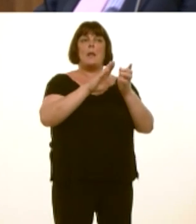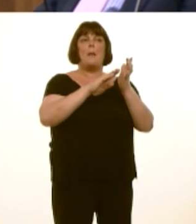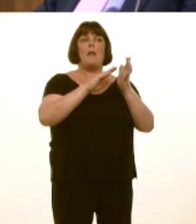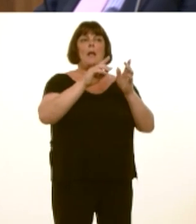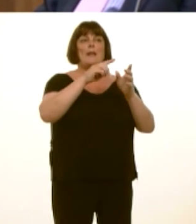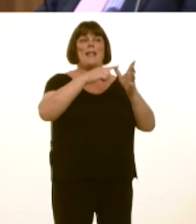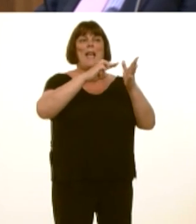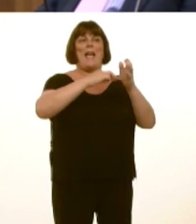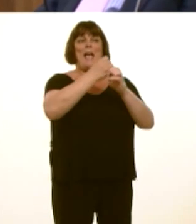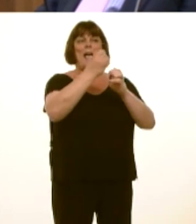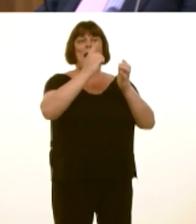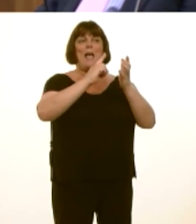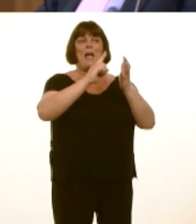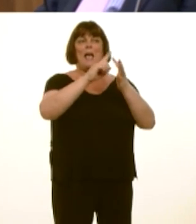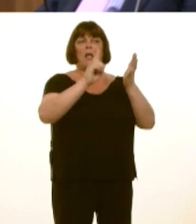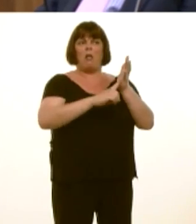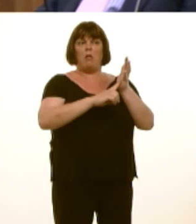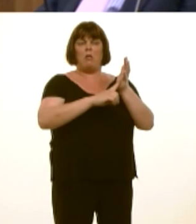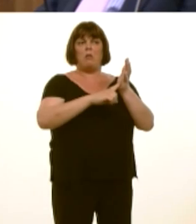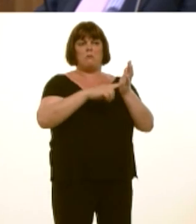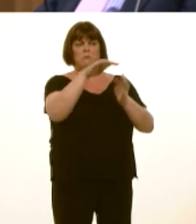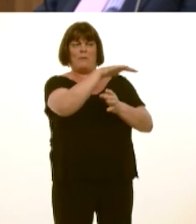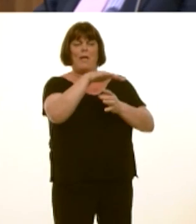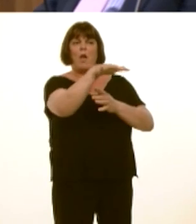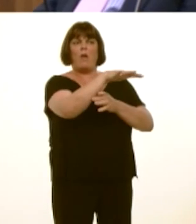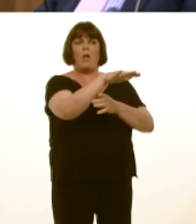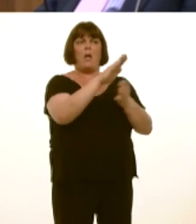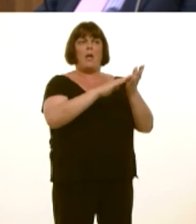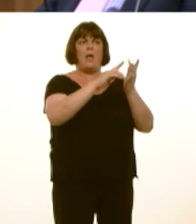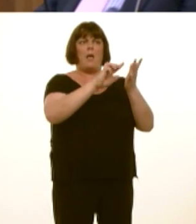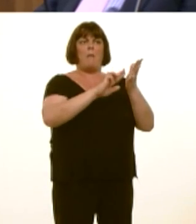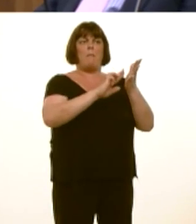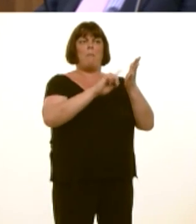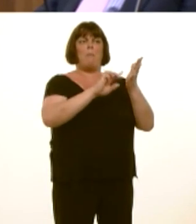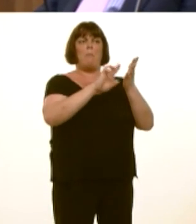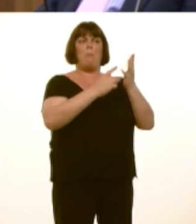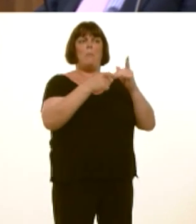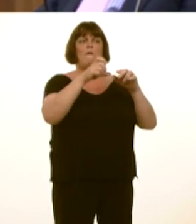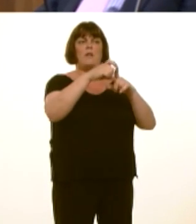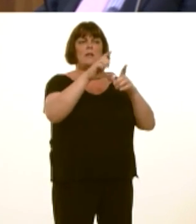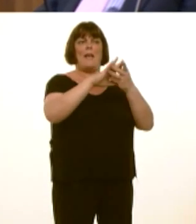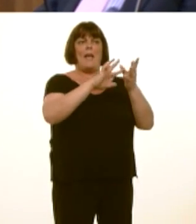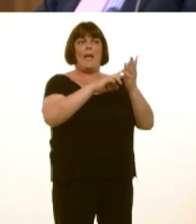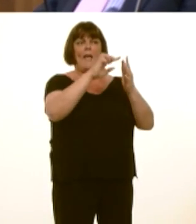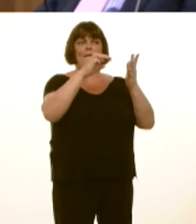wrth ar lan y Cleddau. A hefyd wrth gwrs, mae yna arian wedi cael ei roi i siambr masnach a